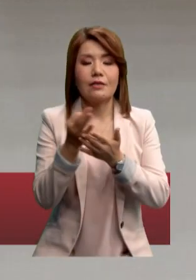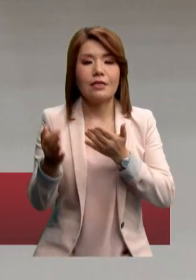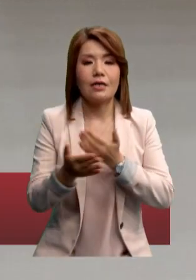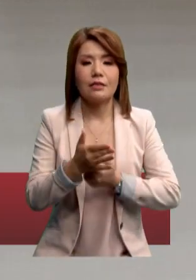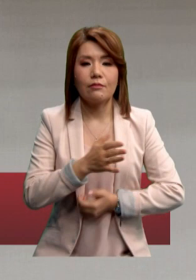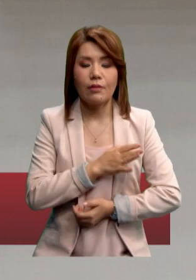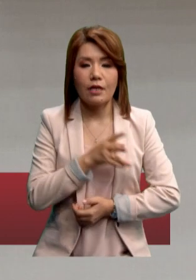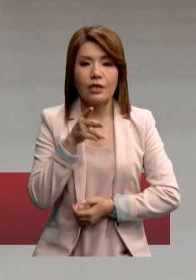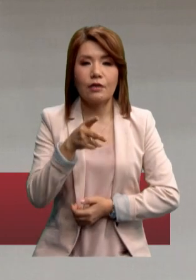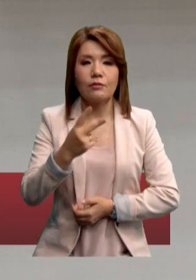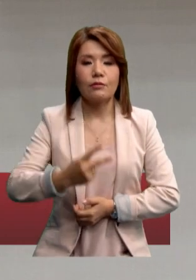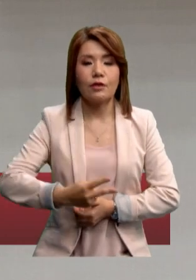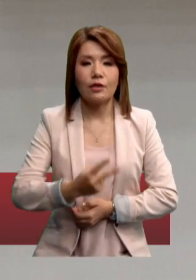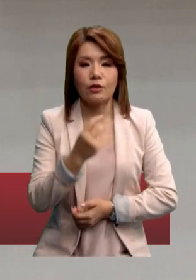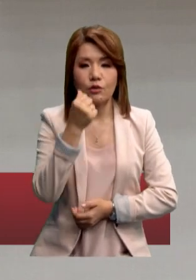ответственность.